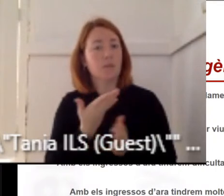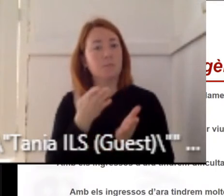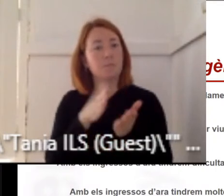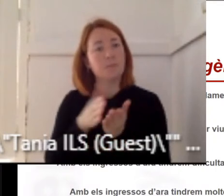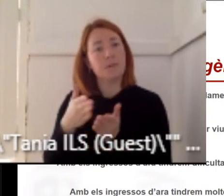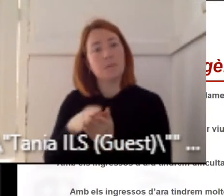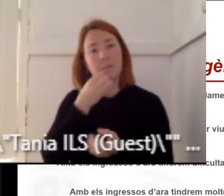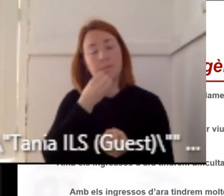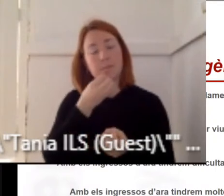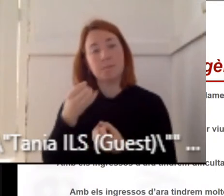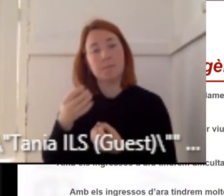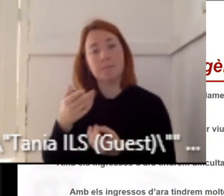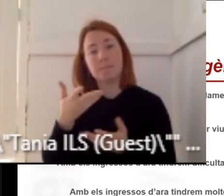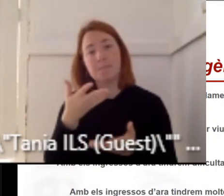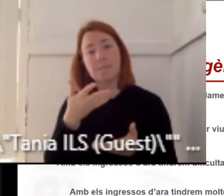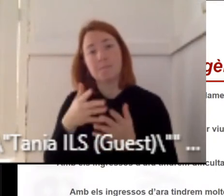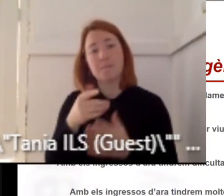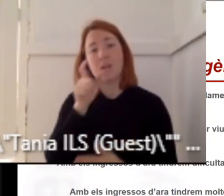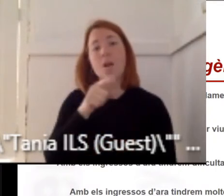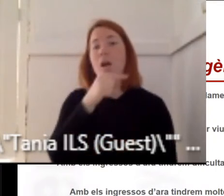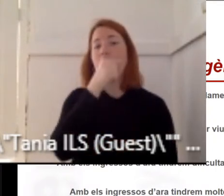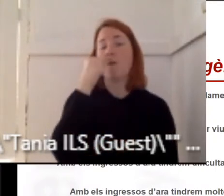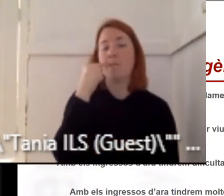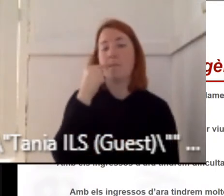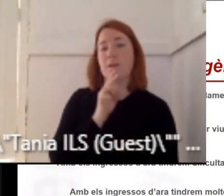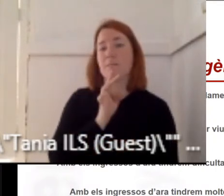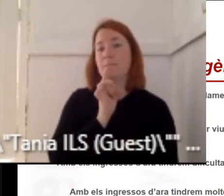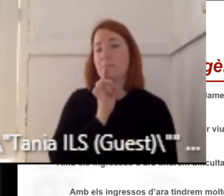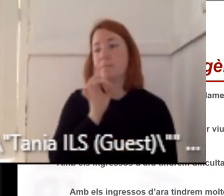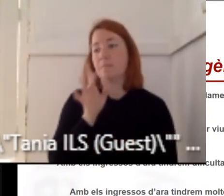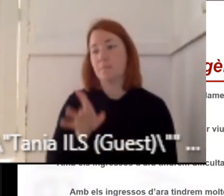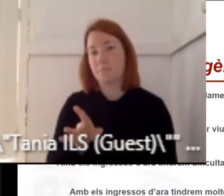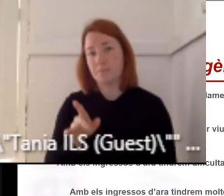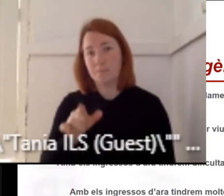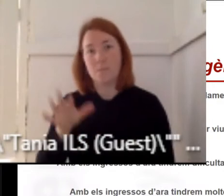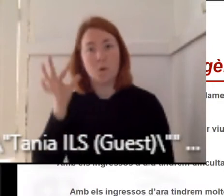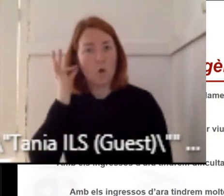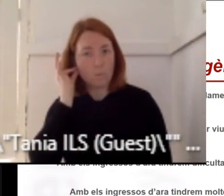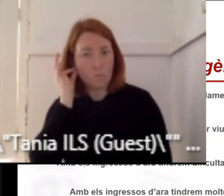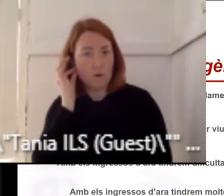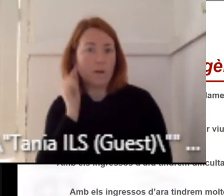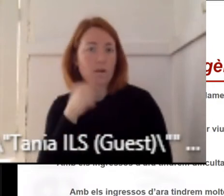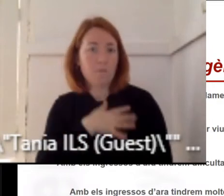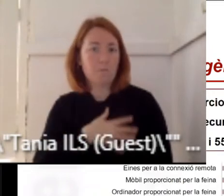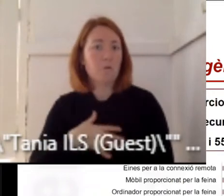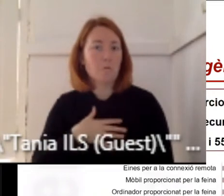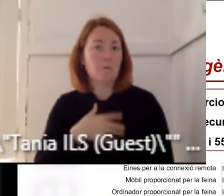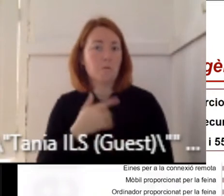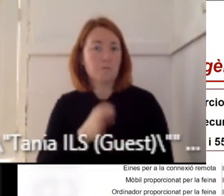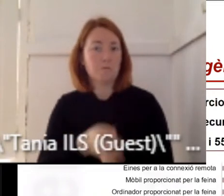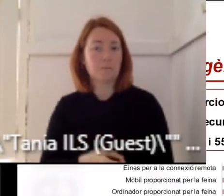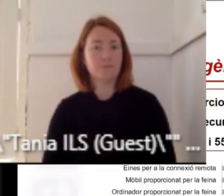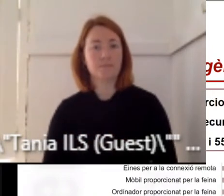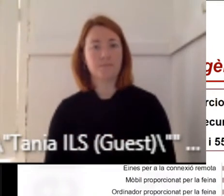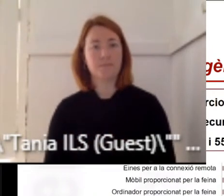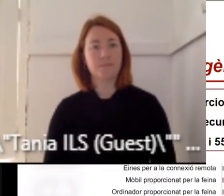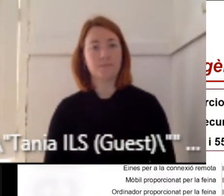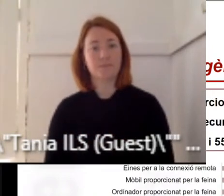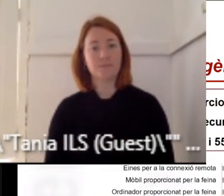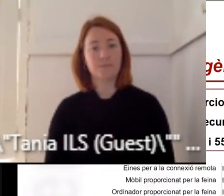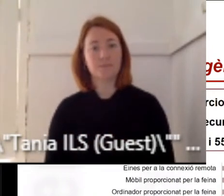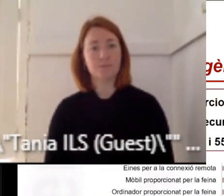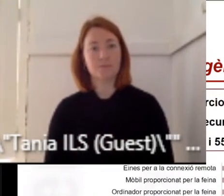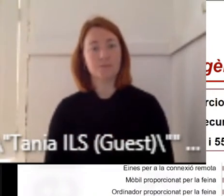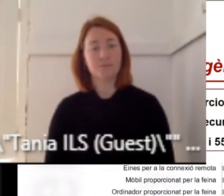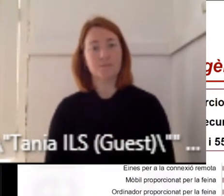doncs també hi ha més homes no, que manifesten aquesta comoditat d'ingressos que no pas dones. A